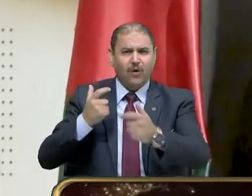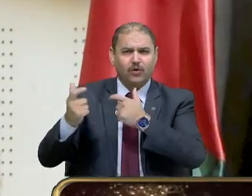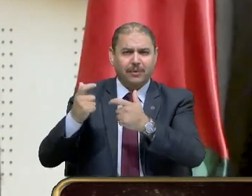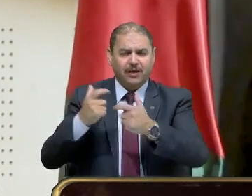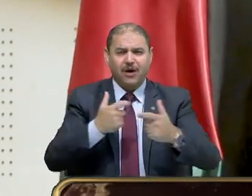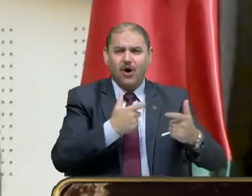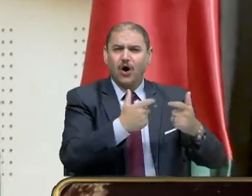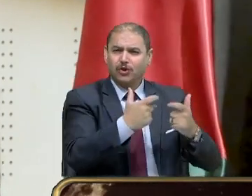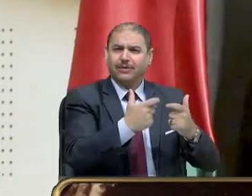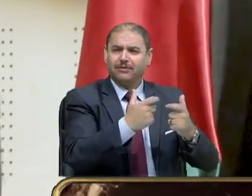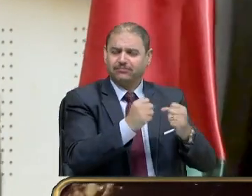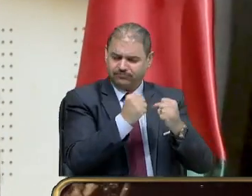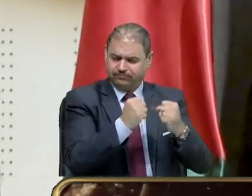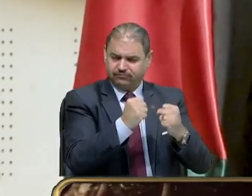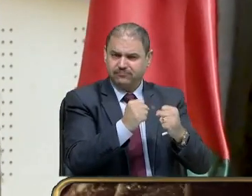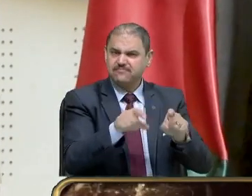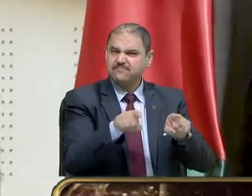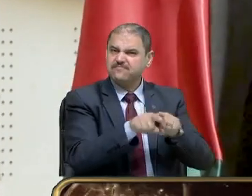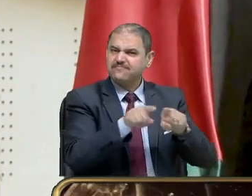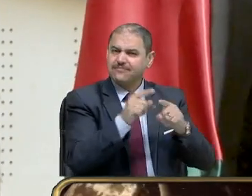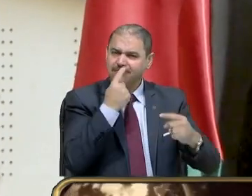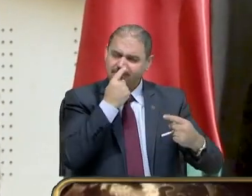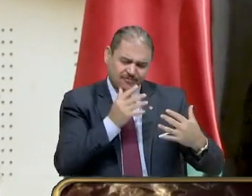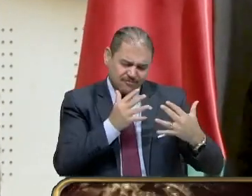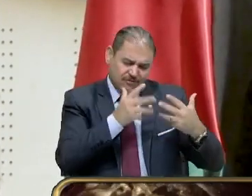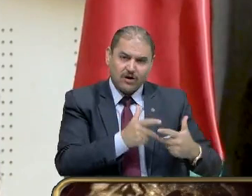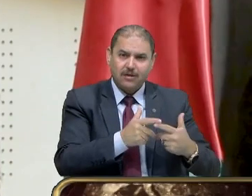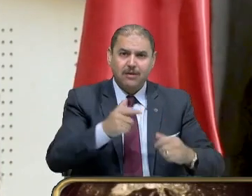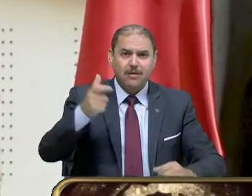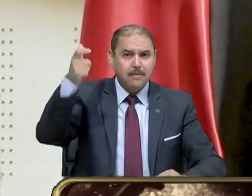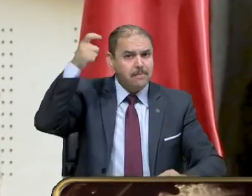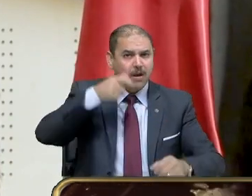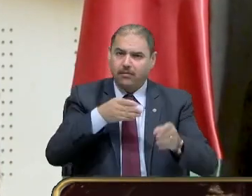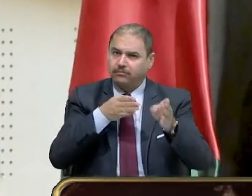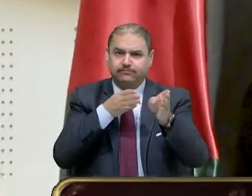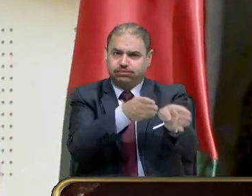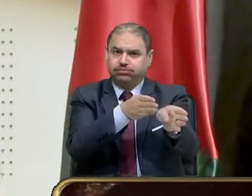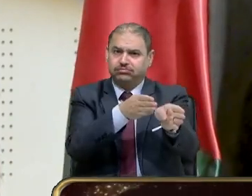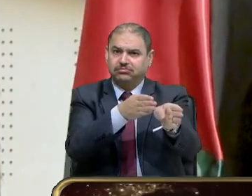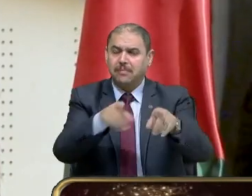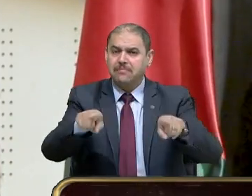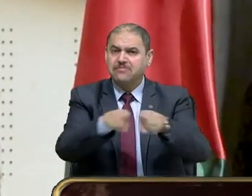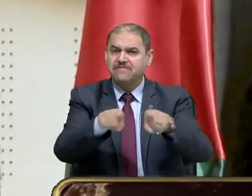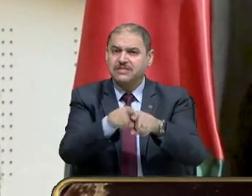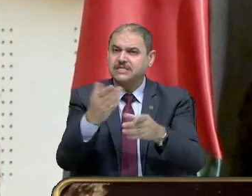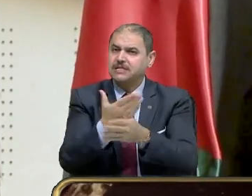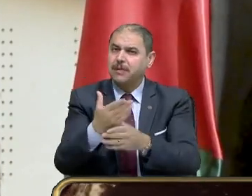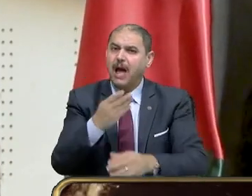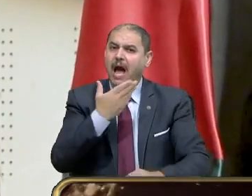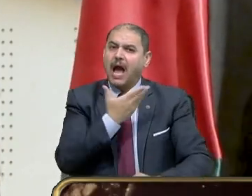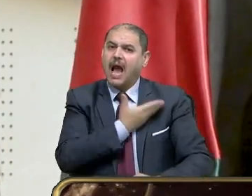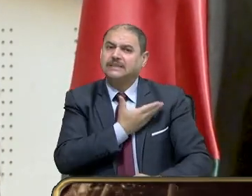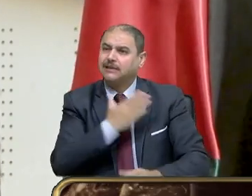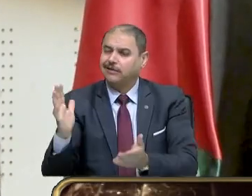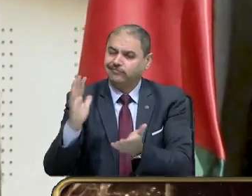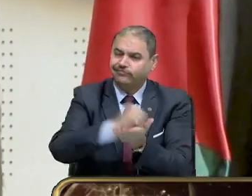مع موقف قيادتنا في رفض أي سيناريو أو تفكير بإعادة احتلال أجزاء من غزة أو